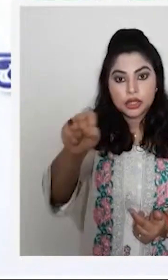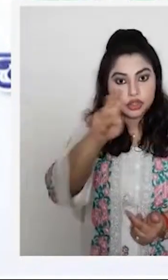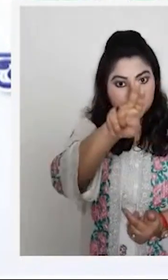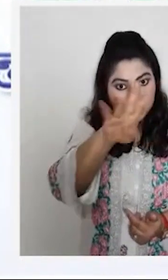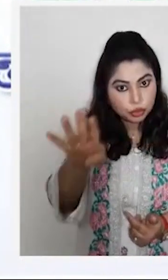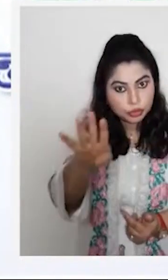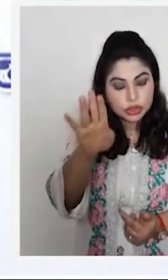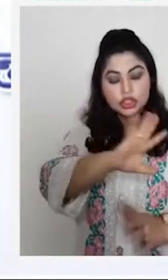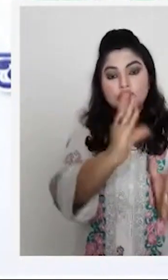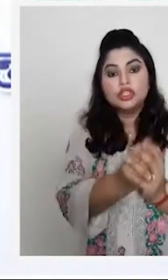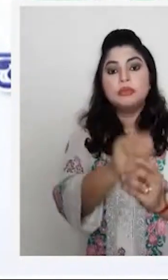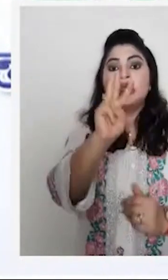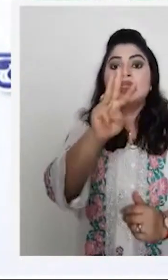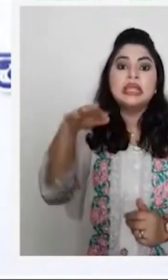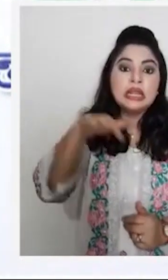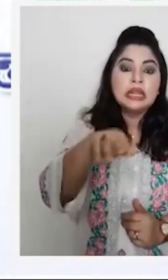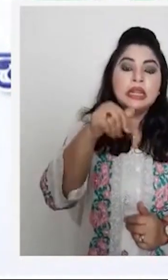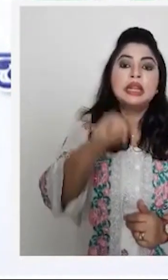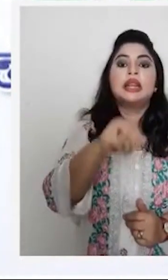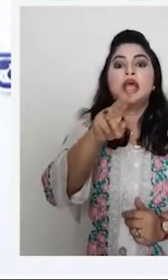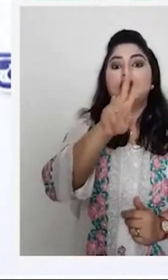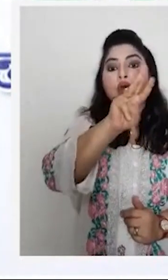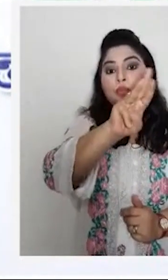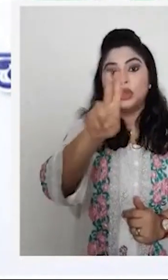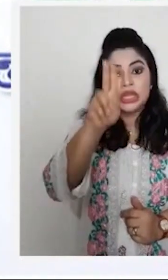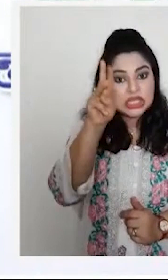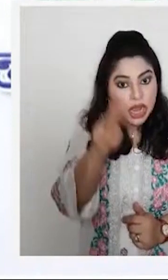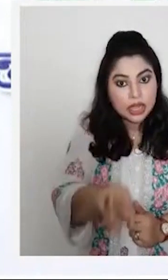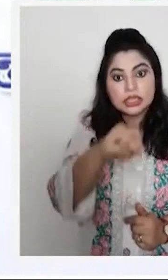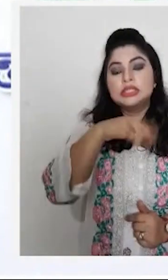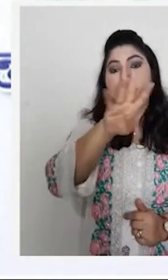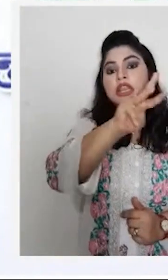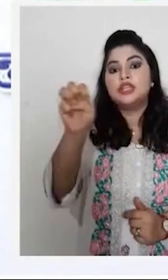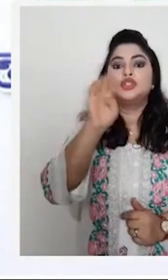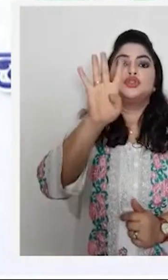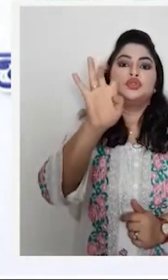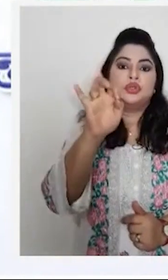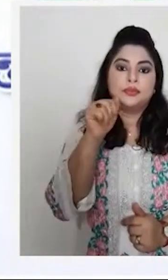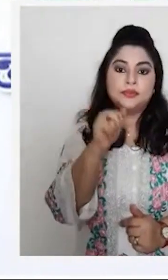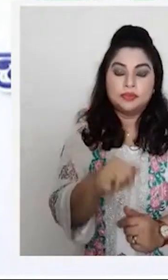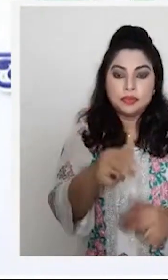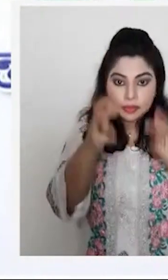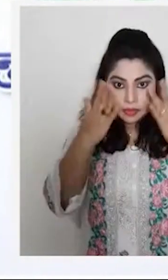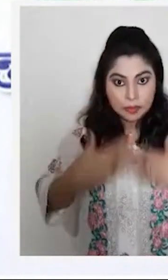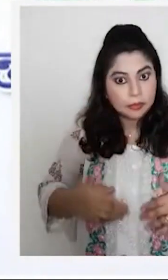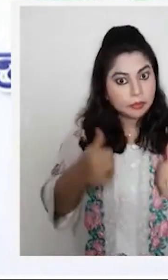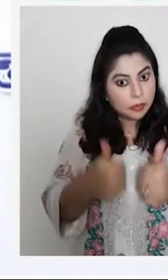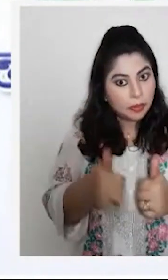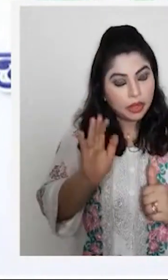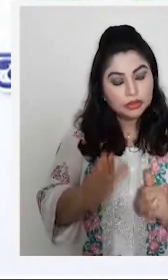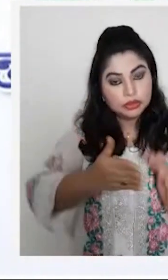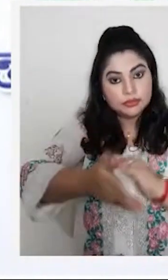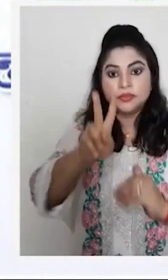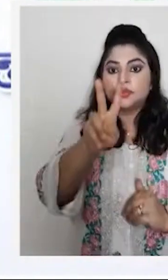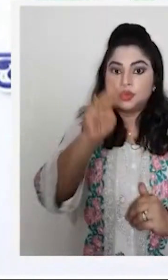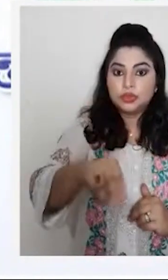কোয়ারেন্টাইনে গত 24 ঘন্টায় নতুন করে 2,821 জন। এ পর্যন্ত কোয়ারেন্টাইন 3,32,641 জন। 24